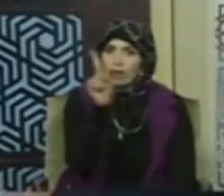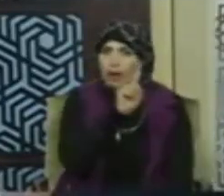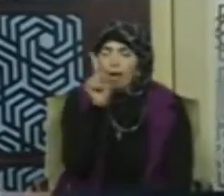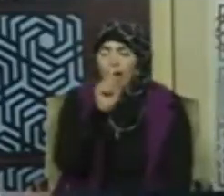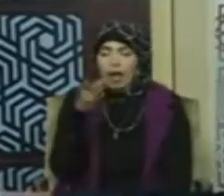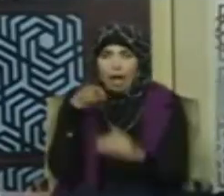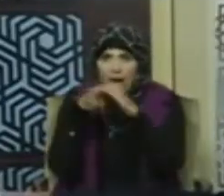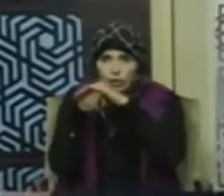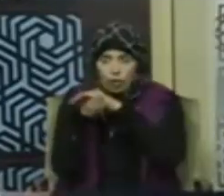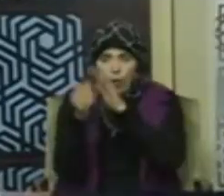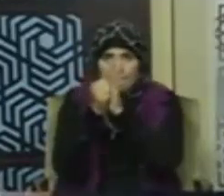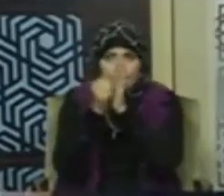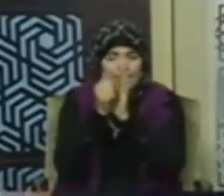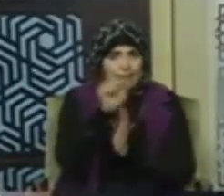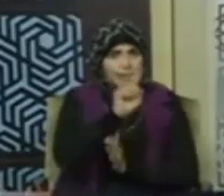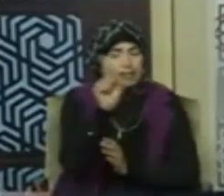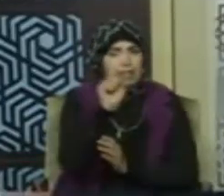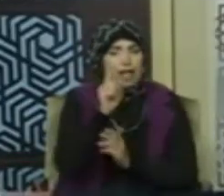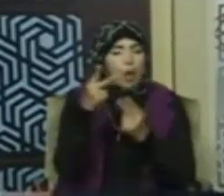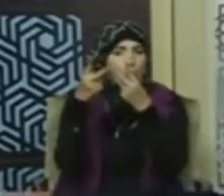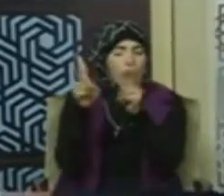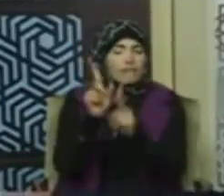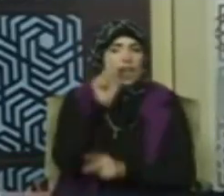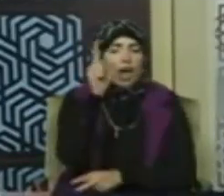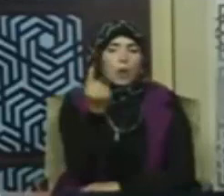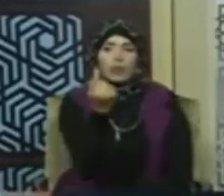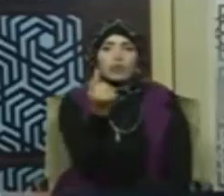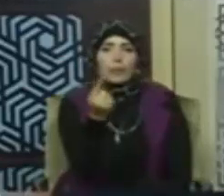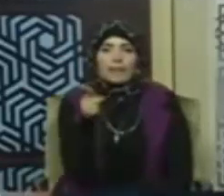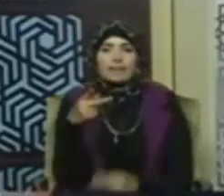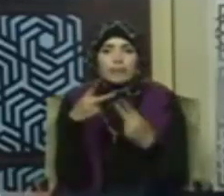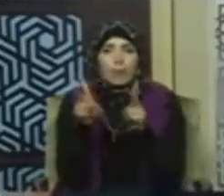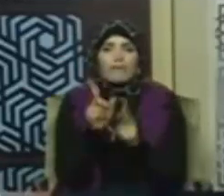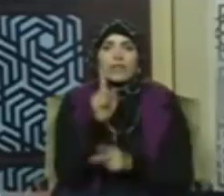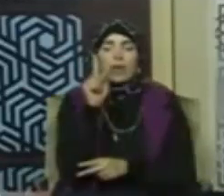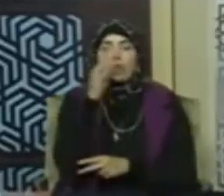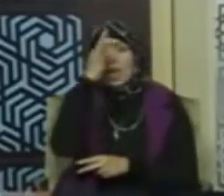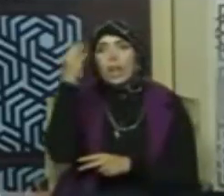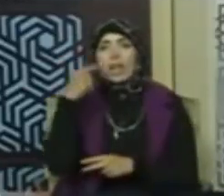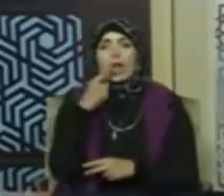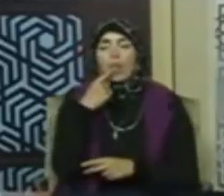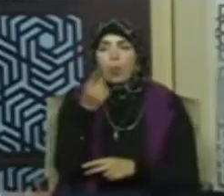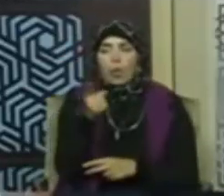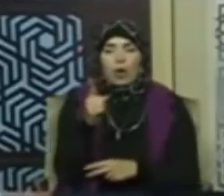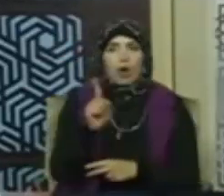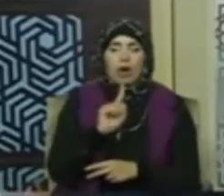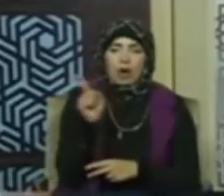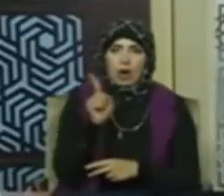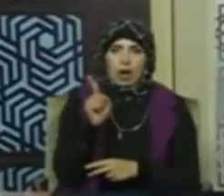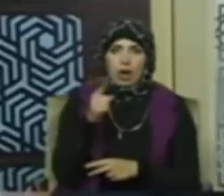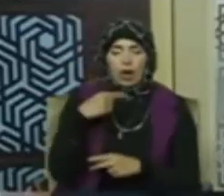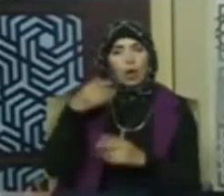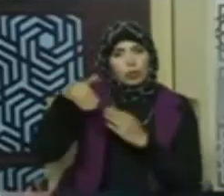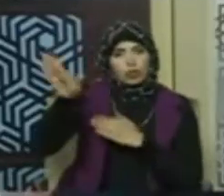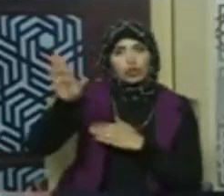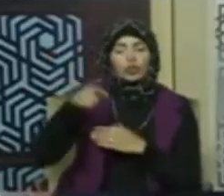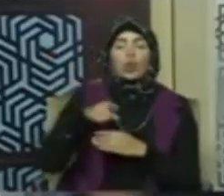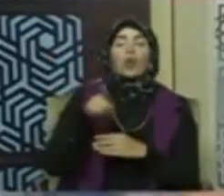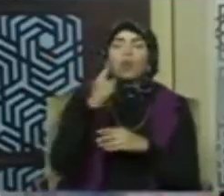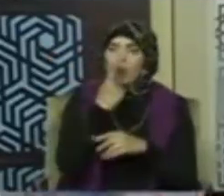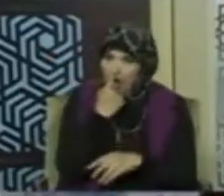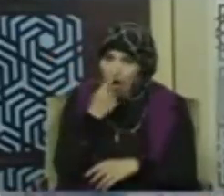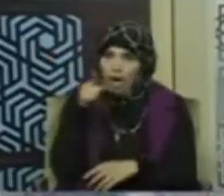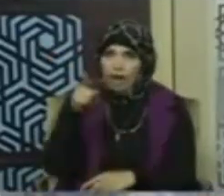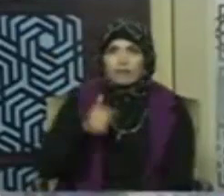تدخلوها حتى يؤذن لكم وإن قيل لكم ارجعوا فارجعوا